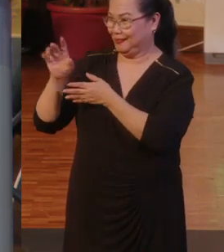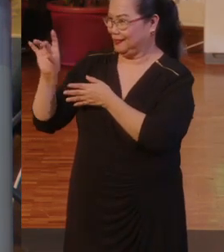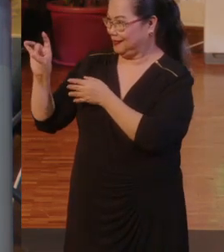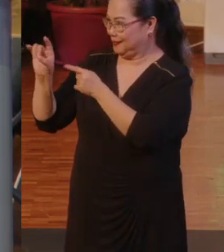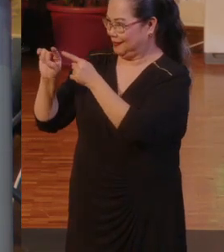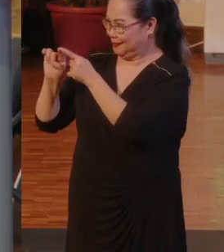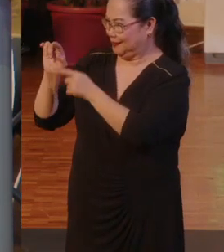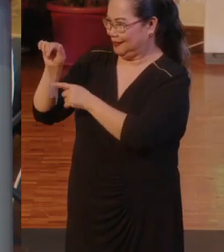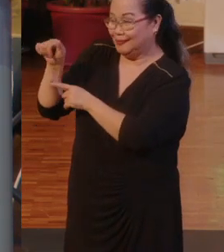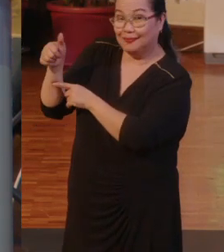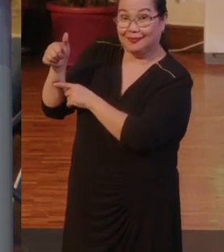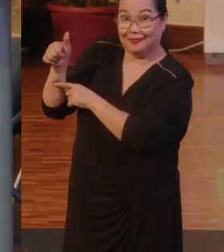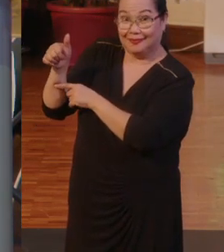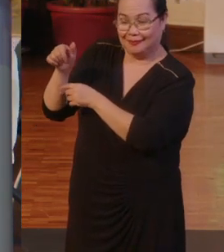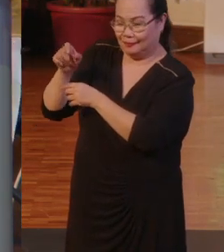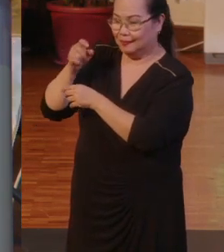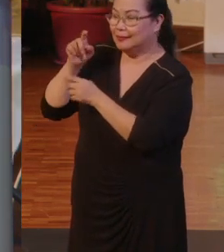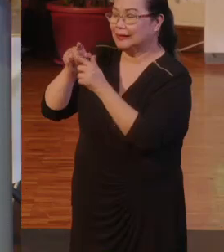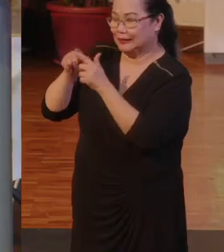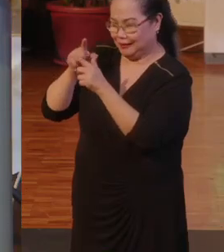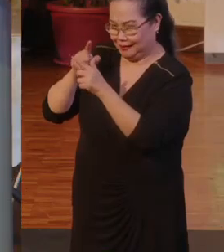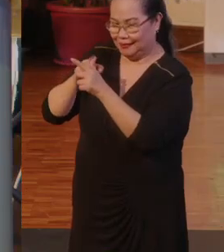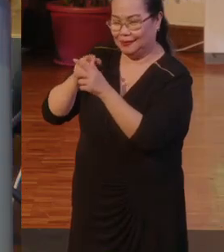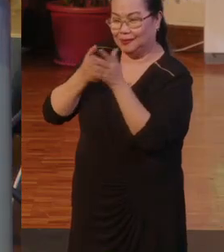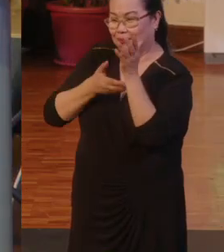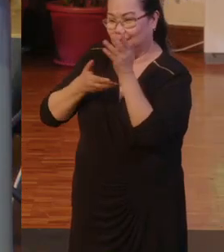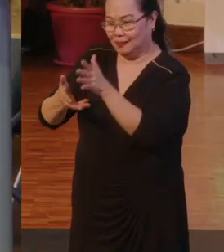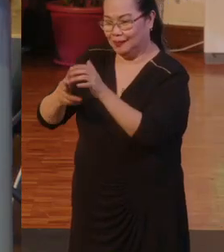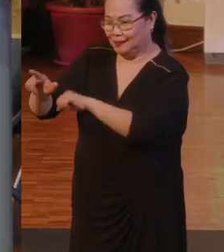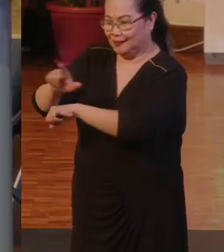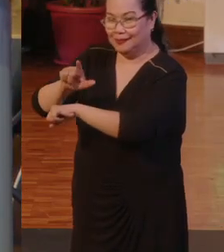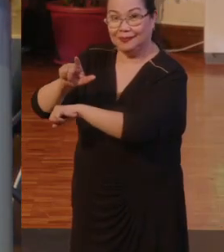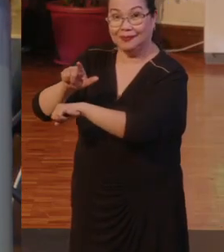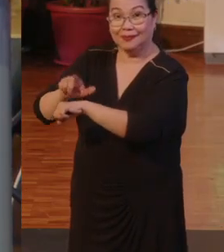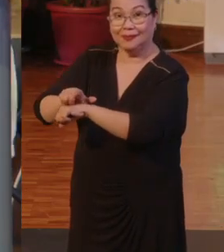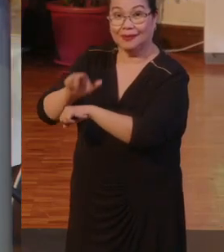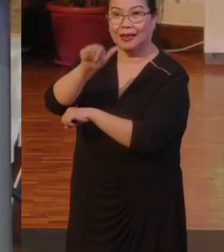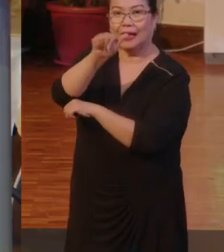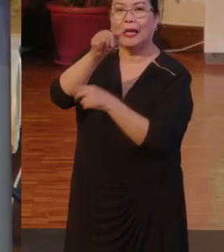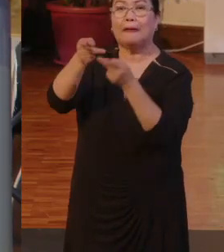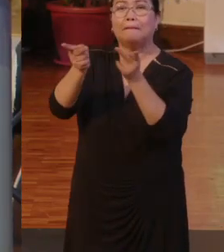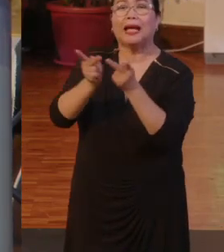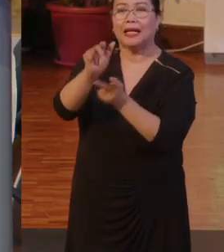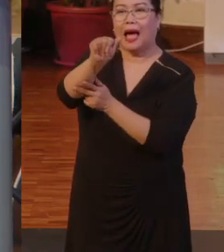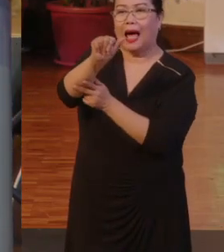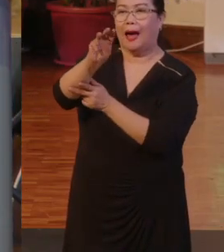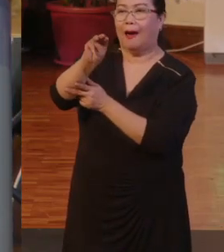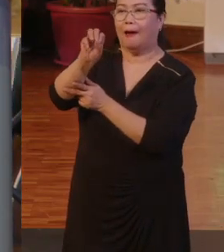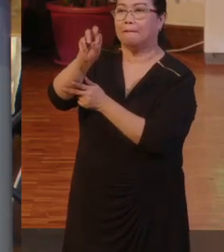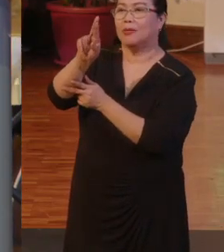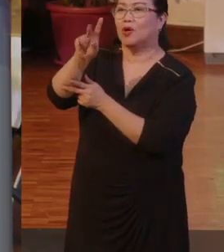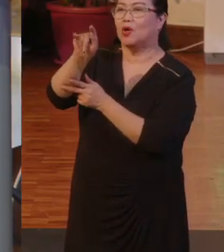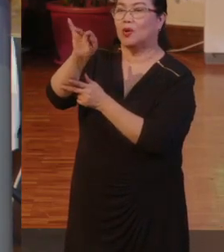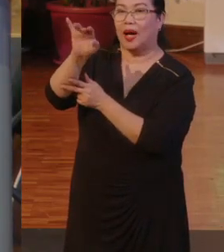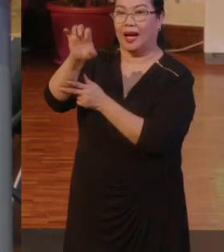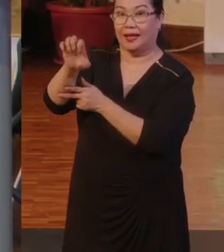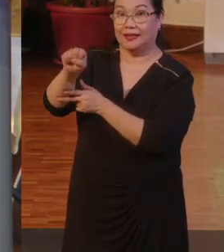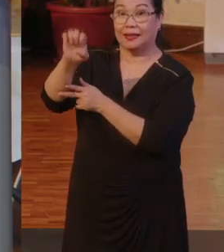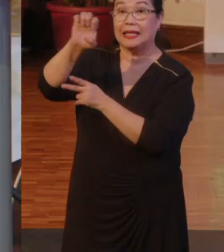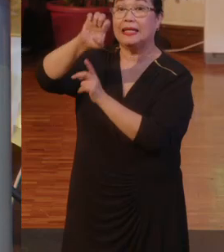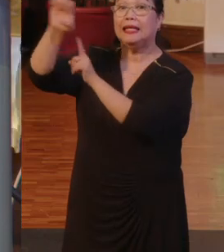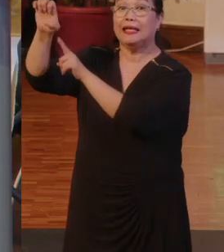10. Then I brought you to the land of the Amorites. Ito po yung east of the